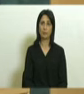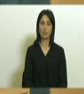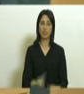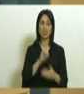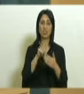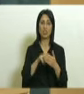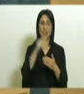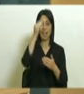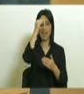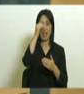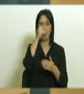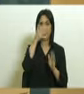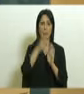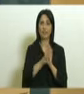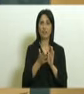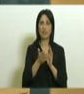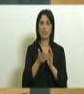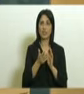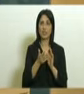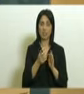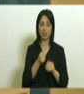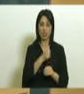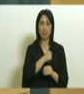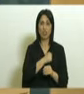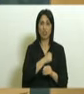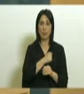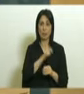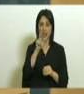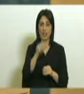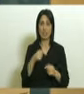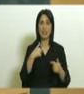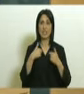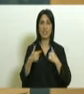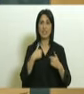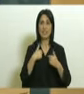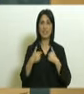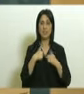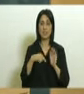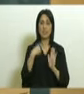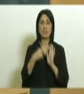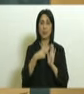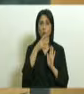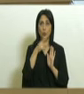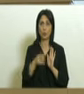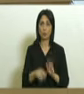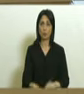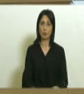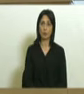კითხვის შინა არსაც ვერ მივხვდი. აი შემეცოდა ეს ადამიანი, წვალობდა კითხვის დასმის დროს.